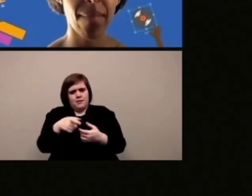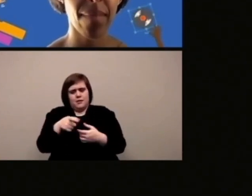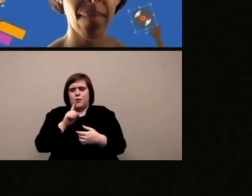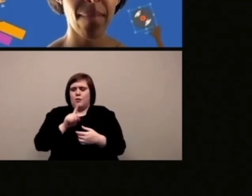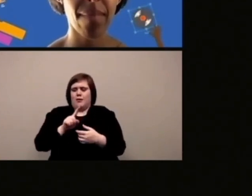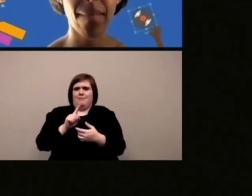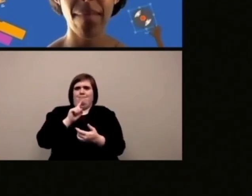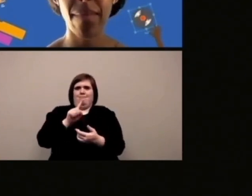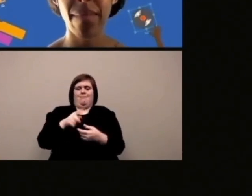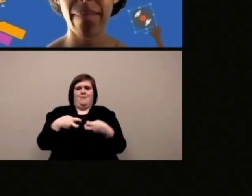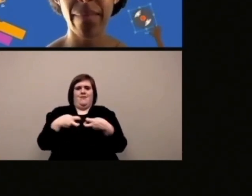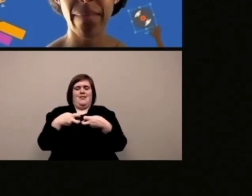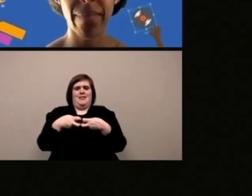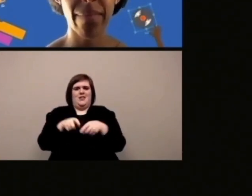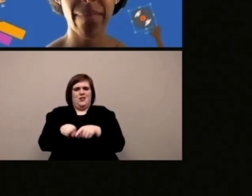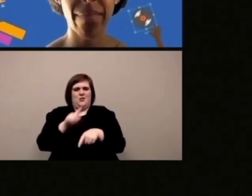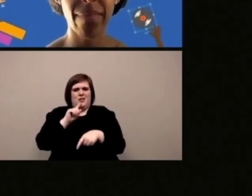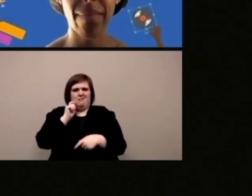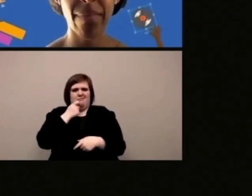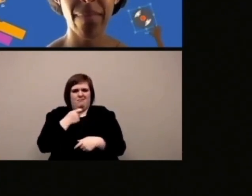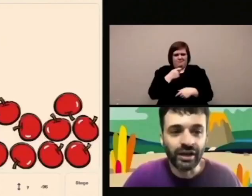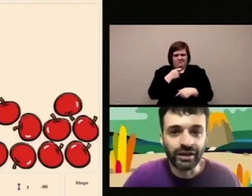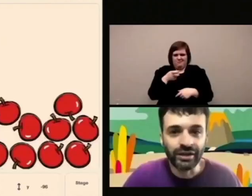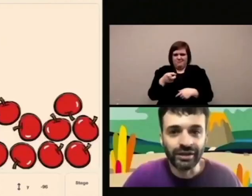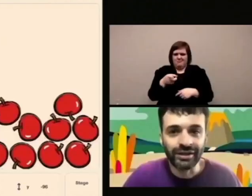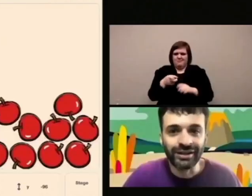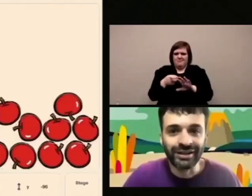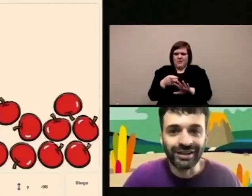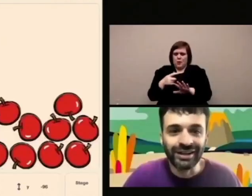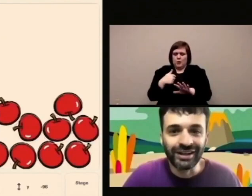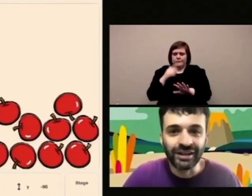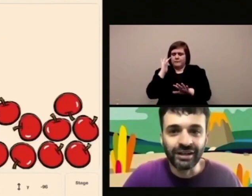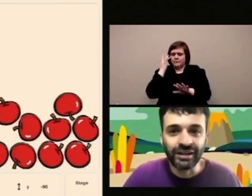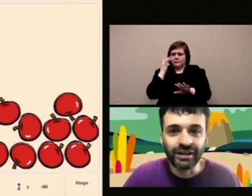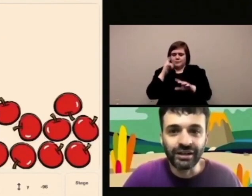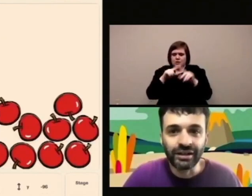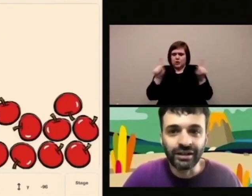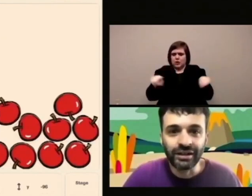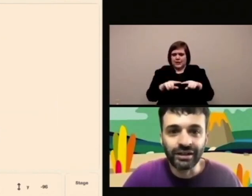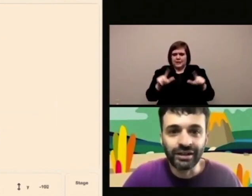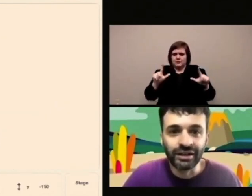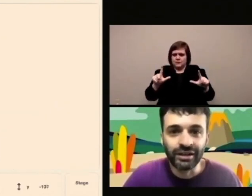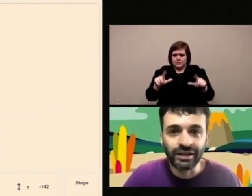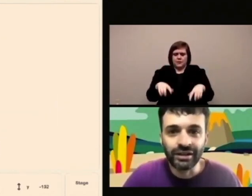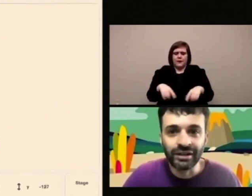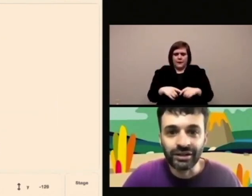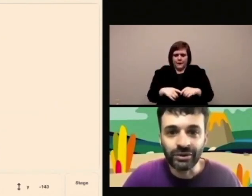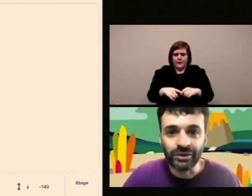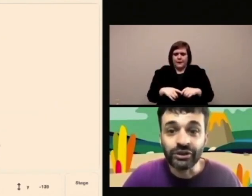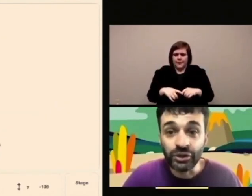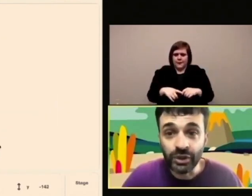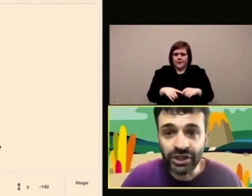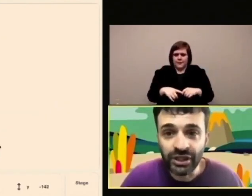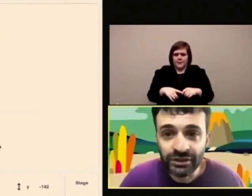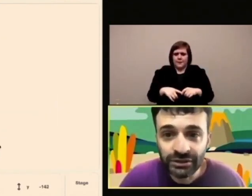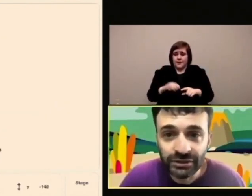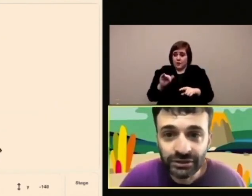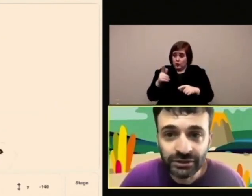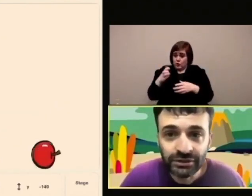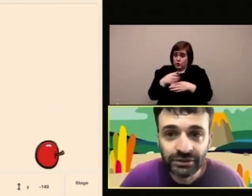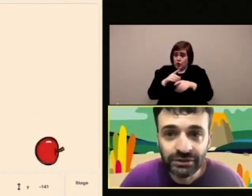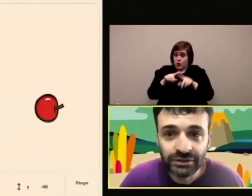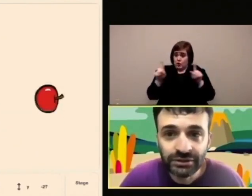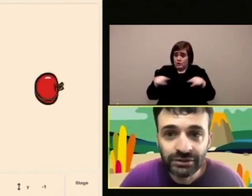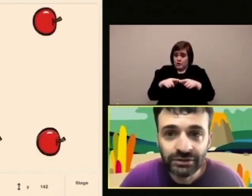思いますその物理学的な部分のコードを作らなくてもいいということですのであの時間の